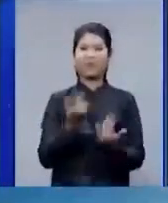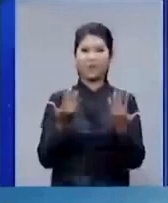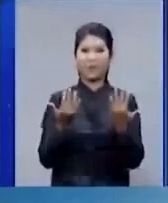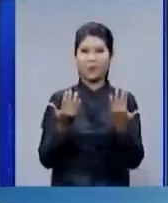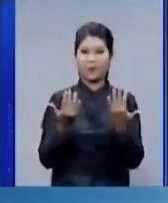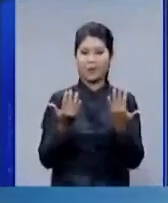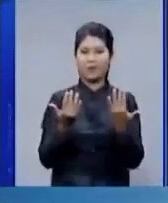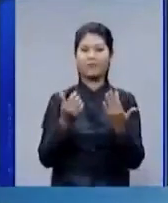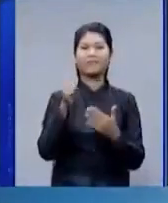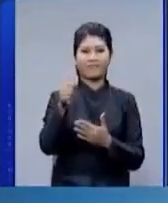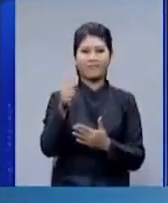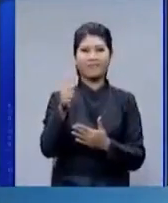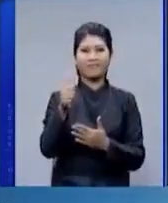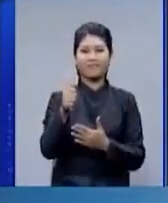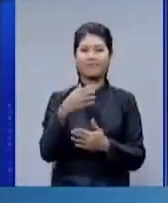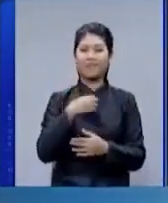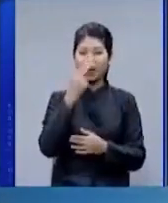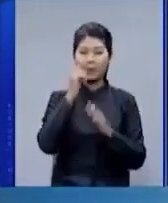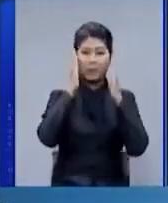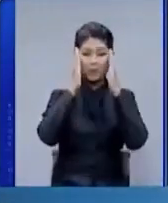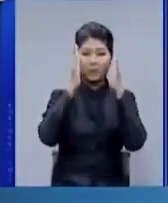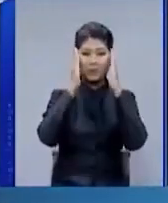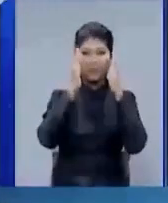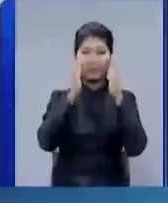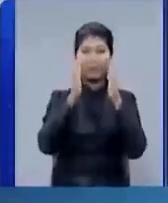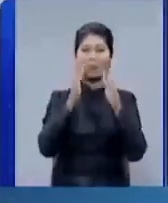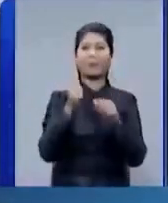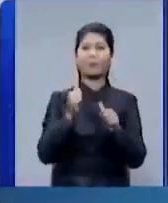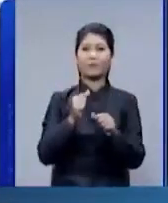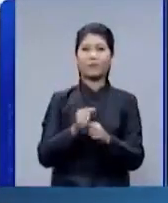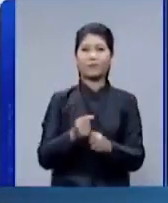จรอสักครู่อยากติดตามแล้วนะคะ อยากติดตามเห็นทั้งความตั้งใจของทั้งผู้จัด